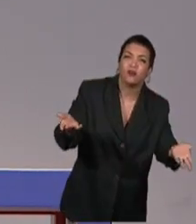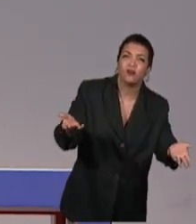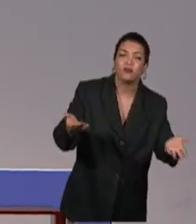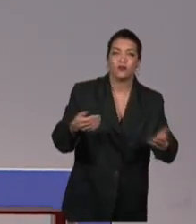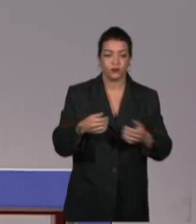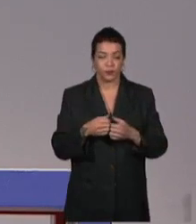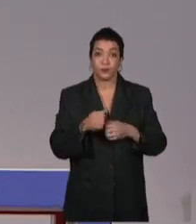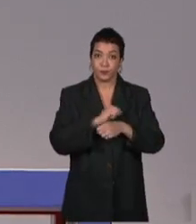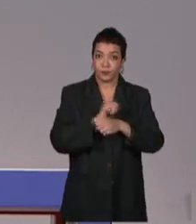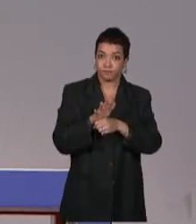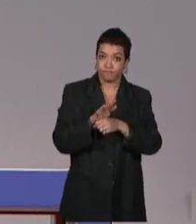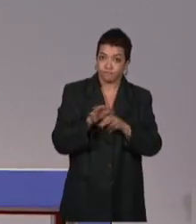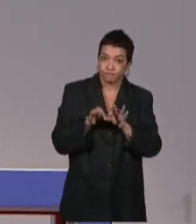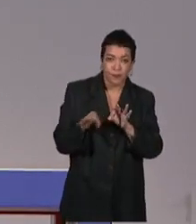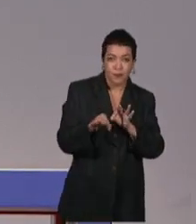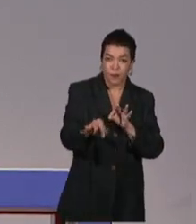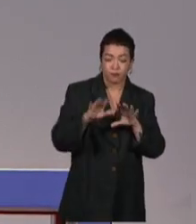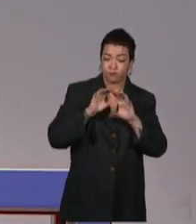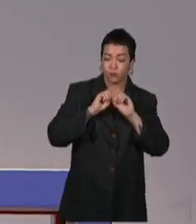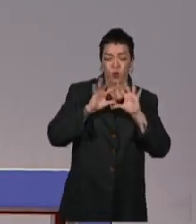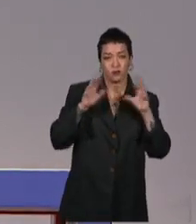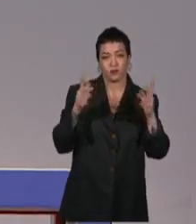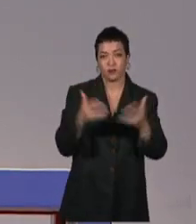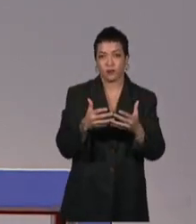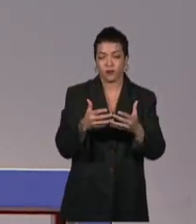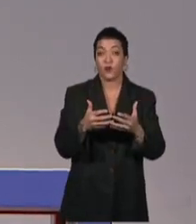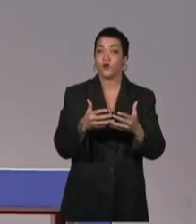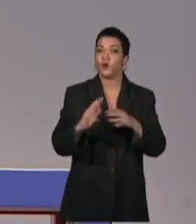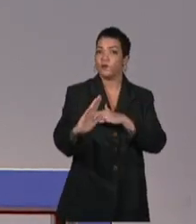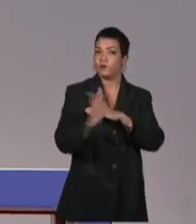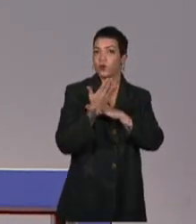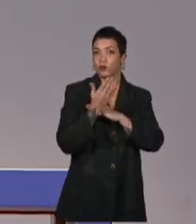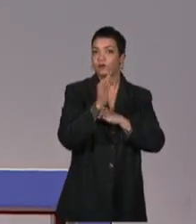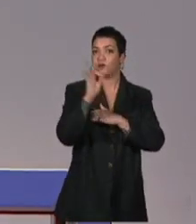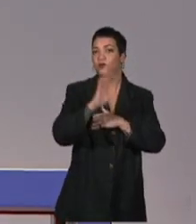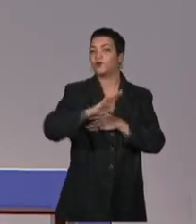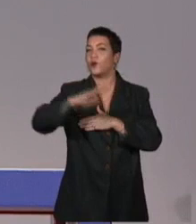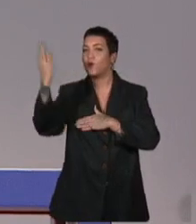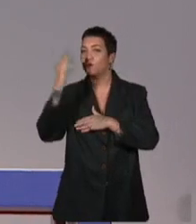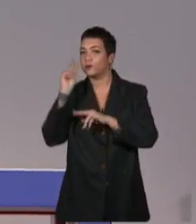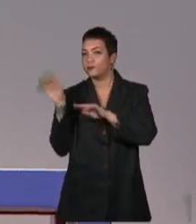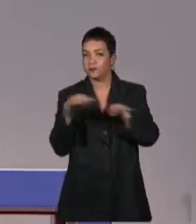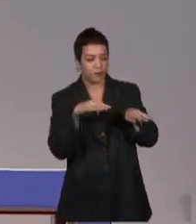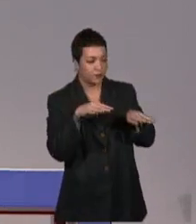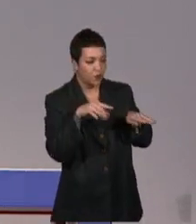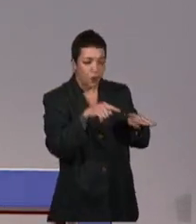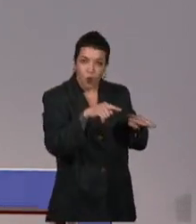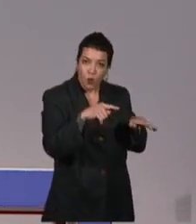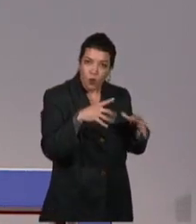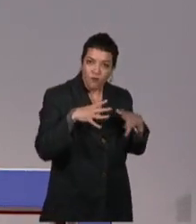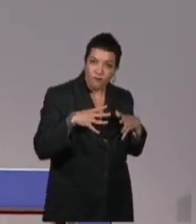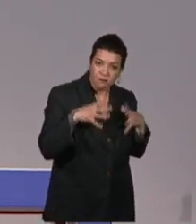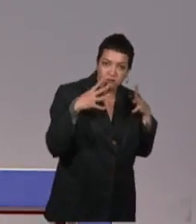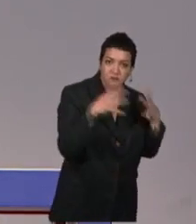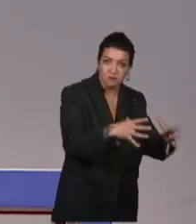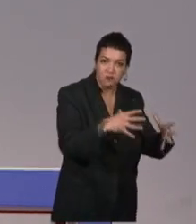Cette pandémie a montré aussi une autre France, la France qui a du cran et de la responsabilité, la